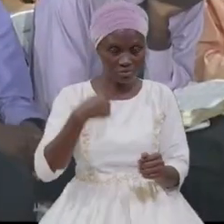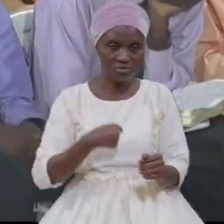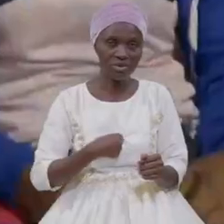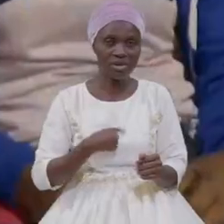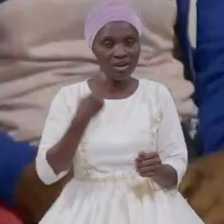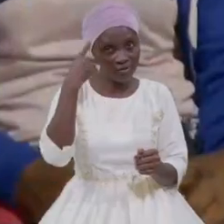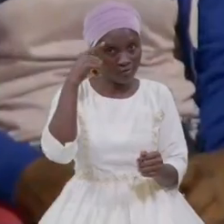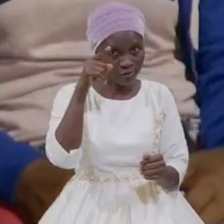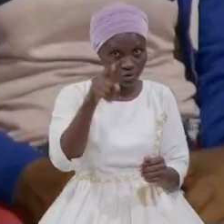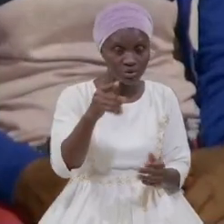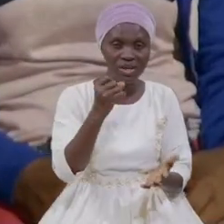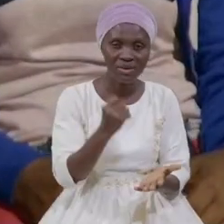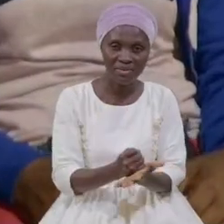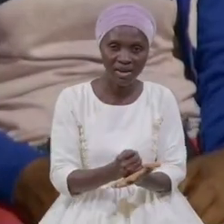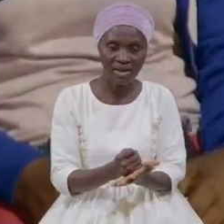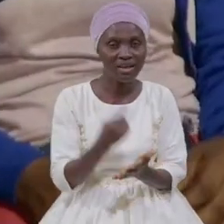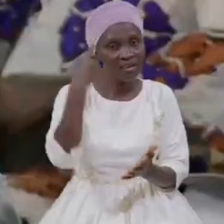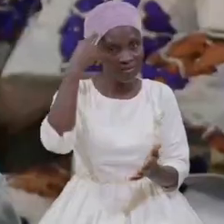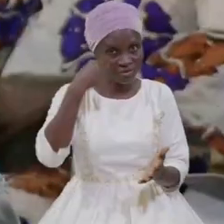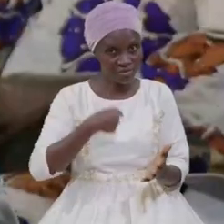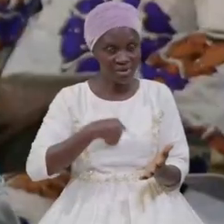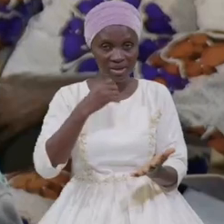toi. Pour moi.